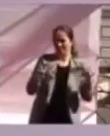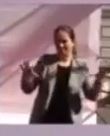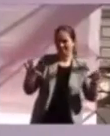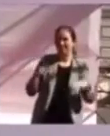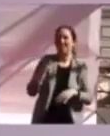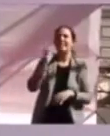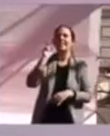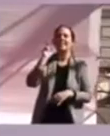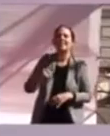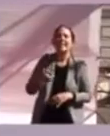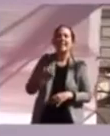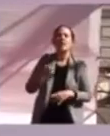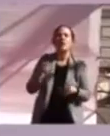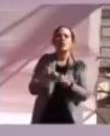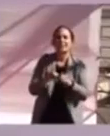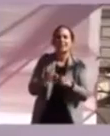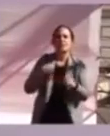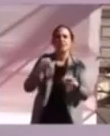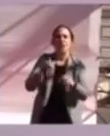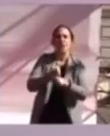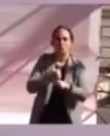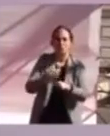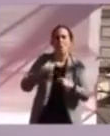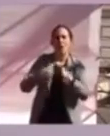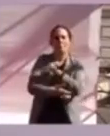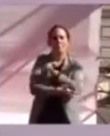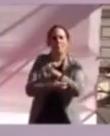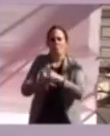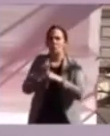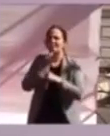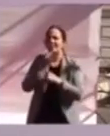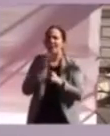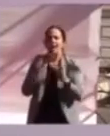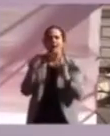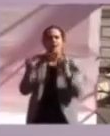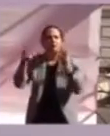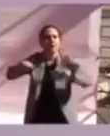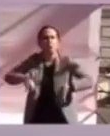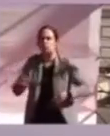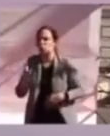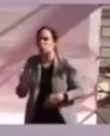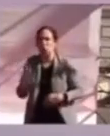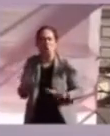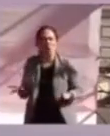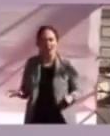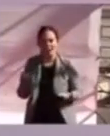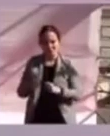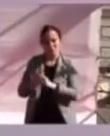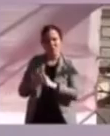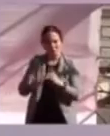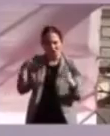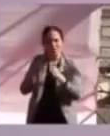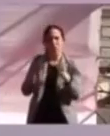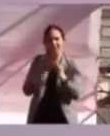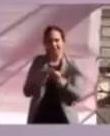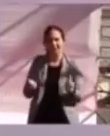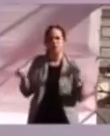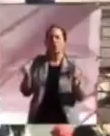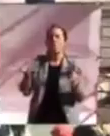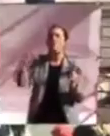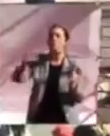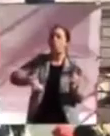nel modello in senso generale e che quindi noi lo dobbiamo affrontarli e oggi se ci pensate c'è un